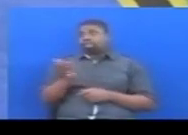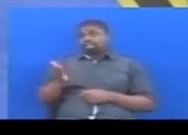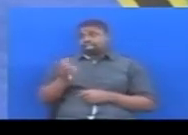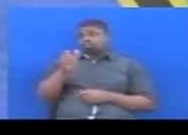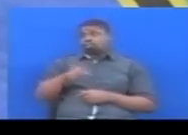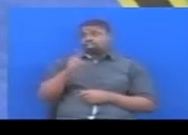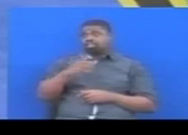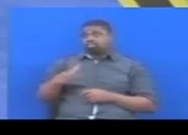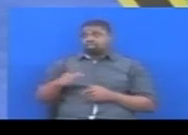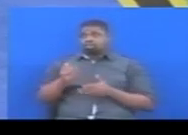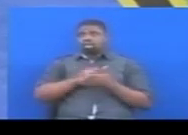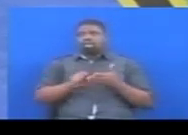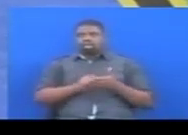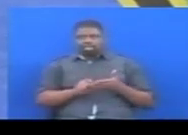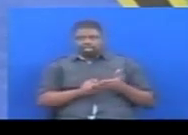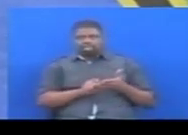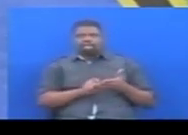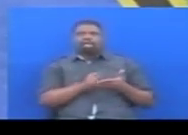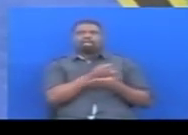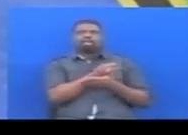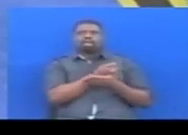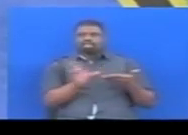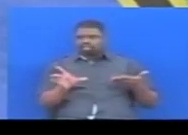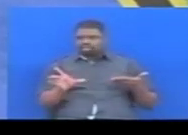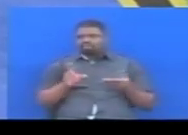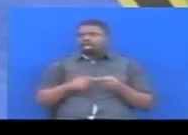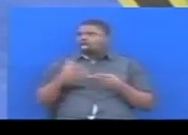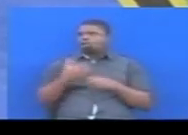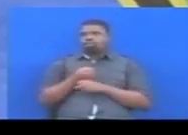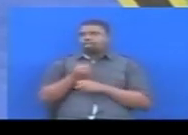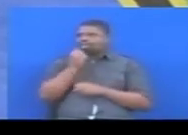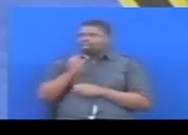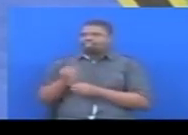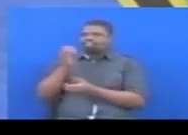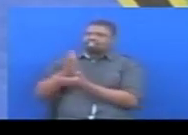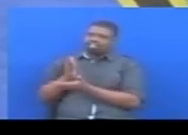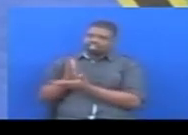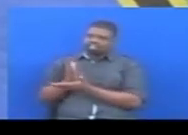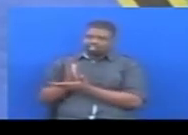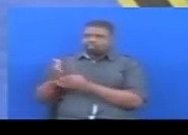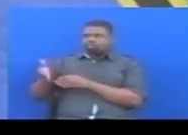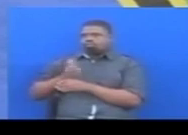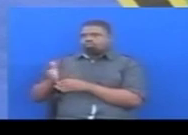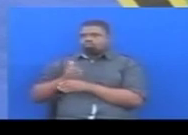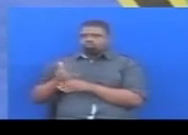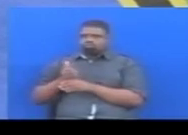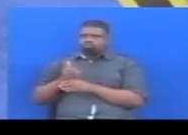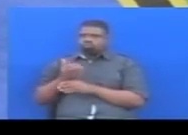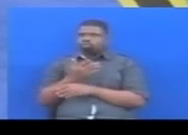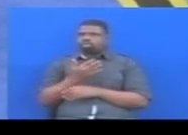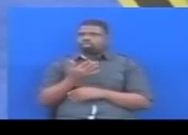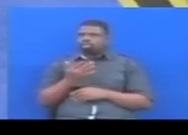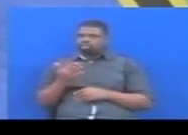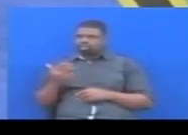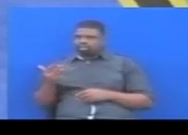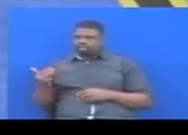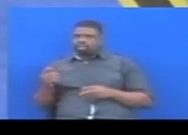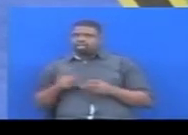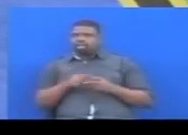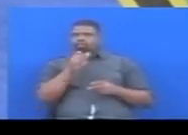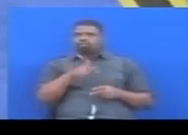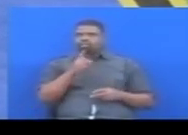Wazanzibari lakini wanaandika anwani za bara, kwa tupate taarifa sahihi kuhusu hasa idadi ya